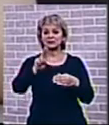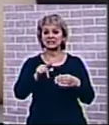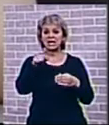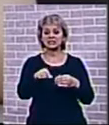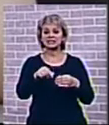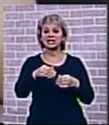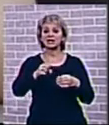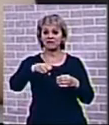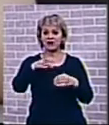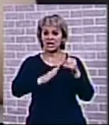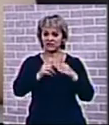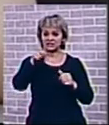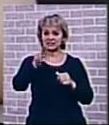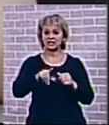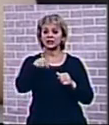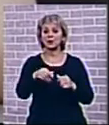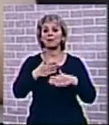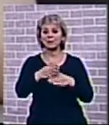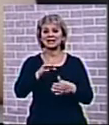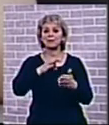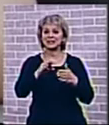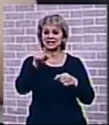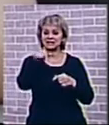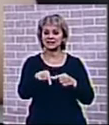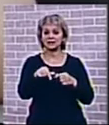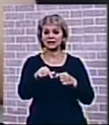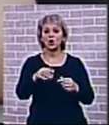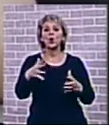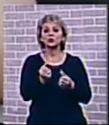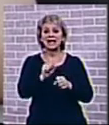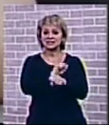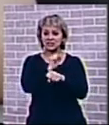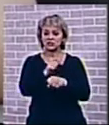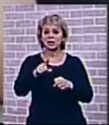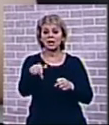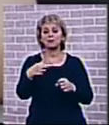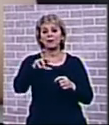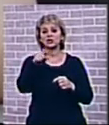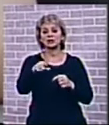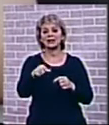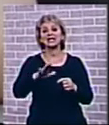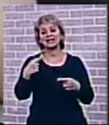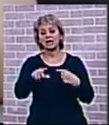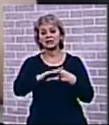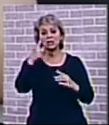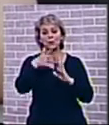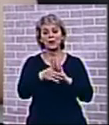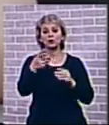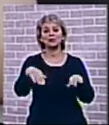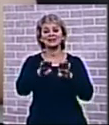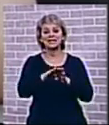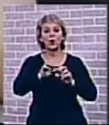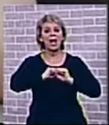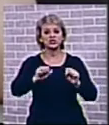специалисты квалифицированные помогли, подсказали, удержали от, пожалуй, иногда непродуманного и